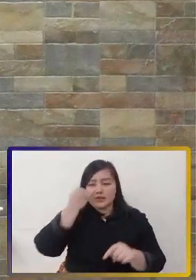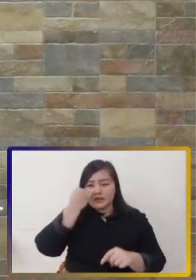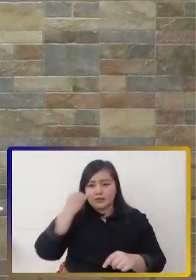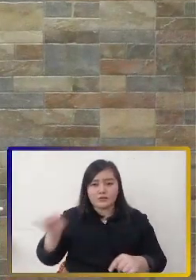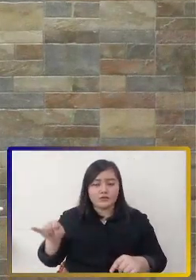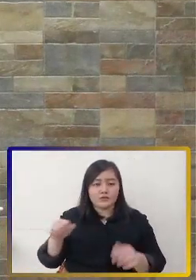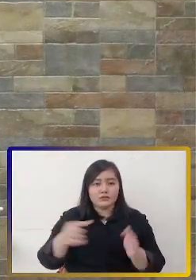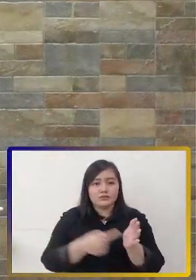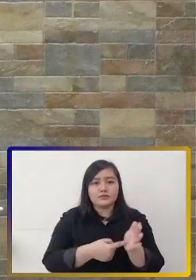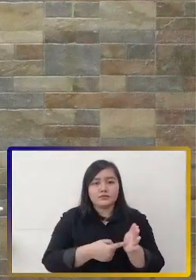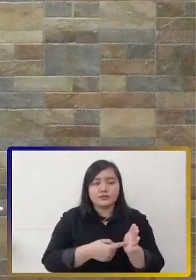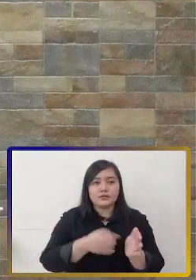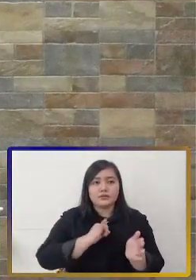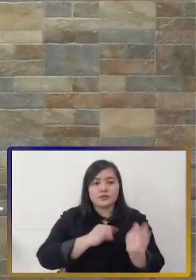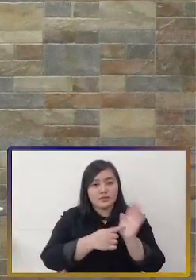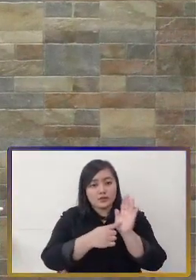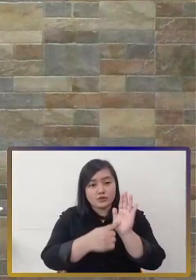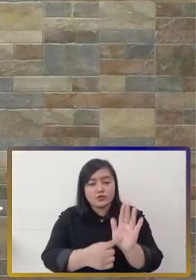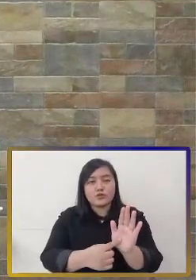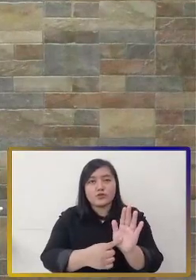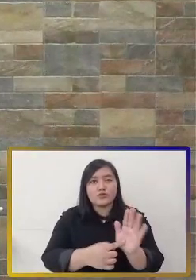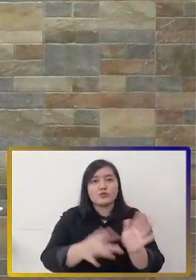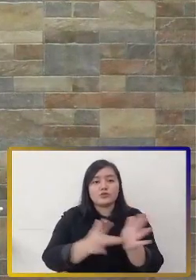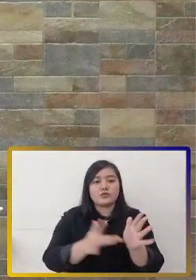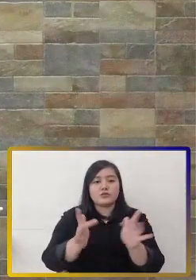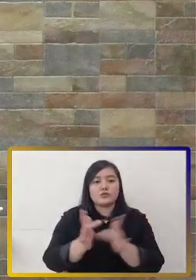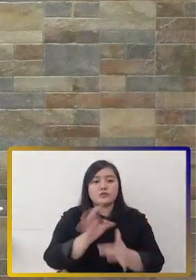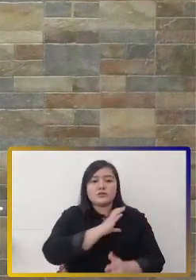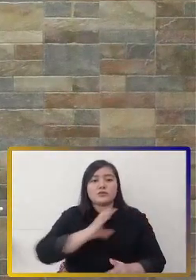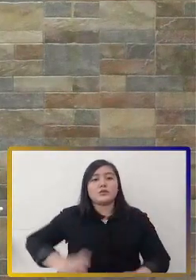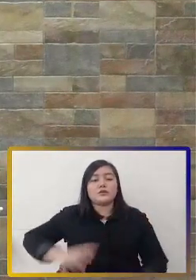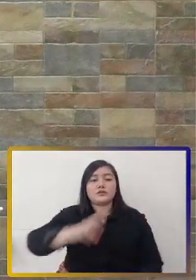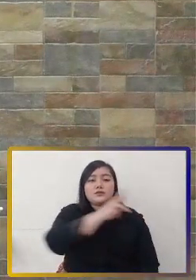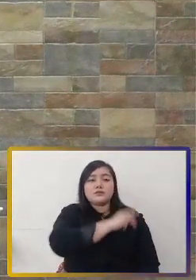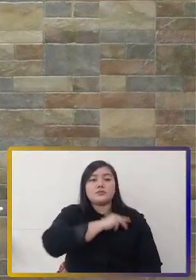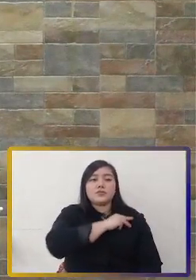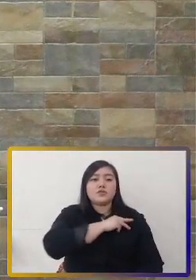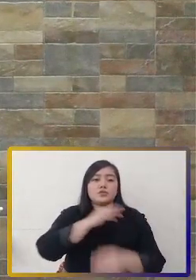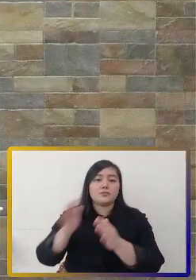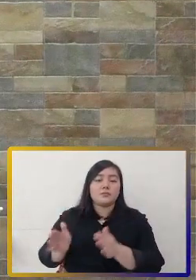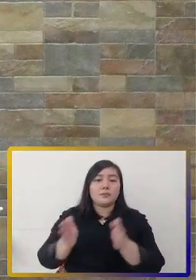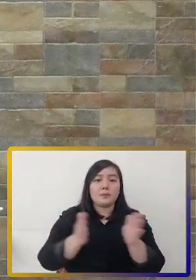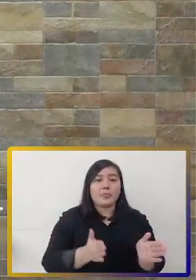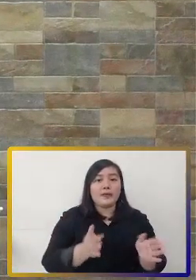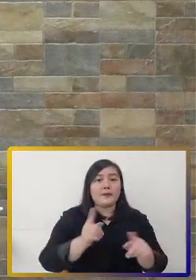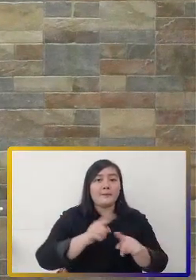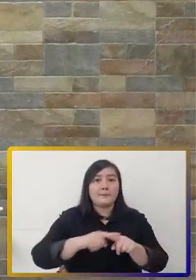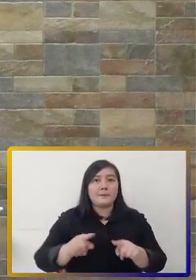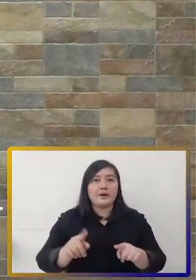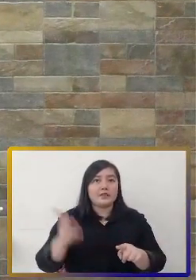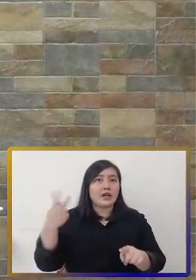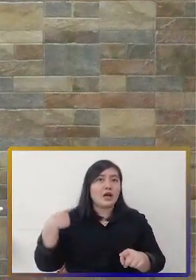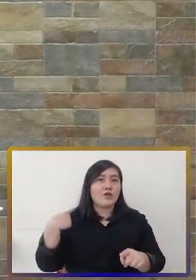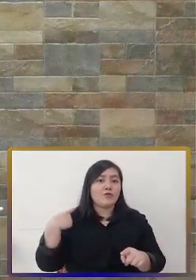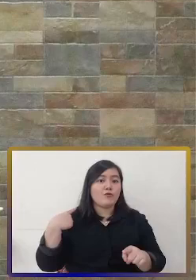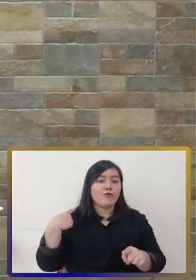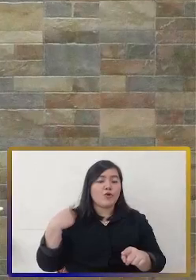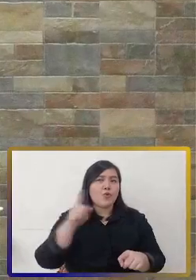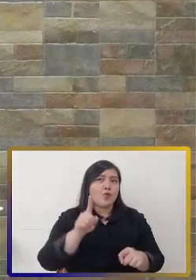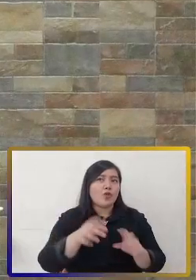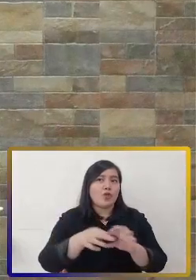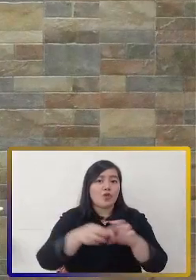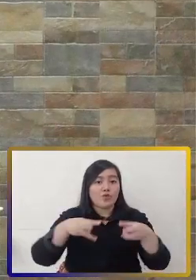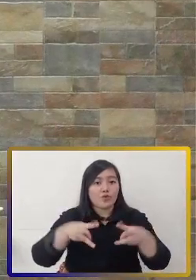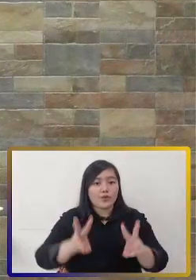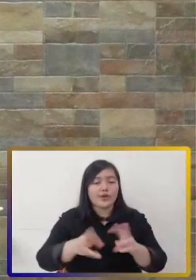ko po sa inyo yung mission plan ng Panginoong Hesukristo, but yet, isa po sa mga kapamaraanan ng Panginoong